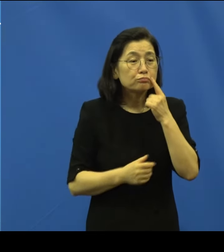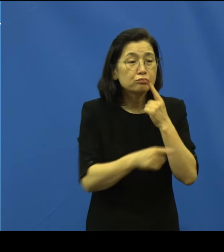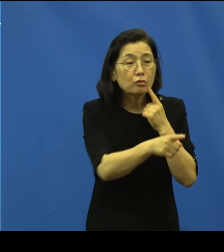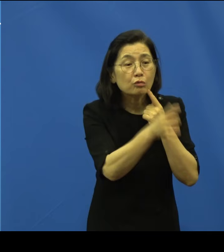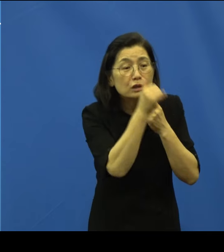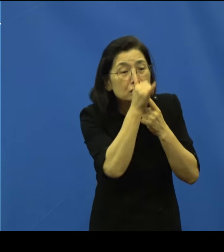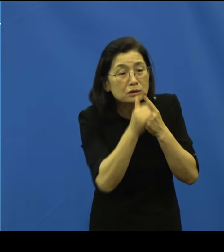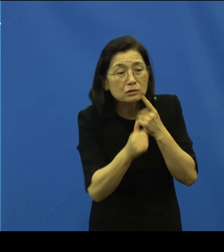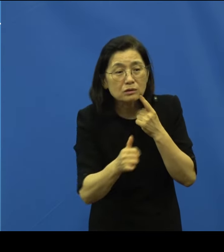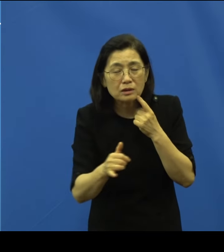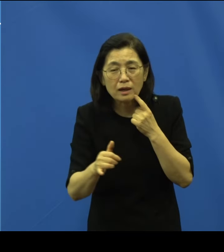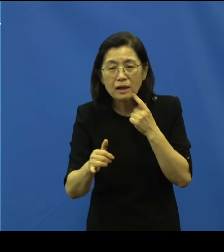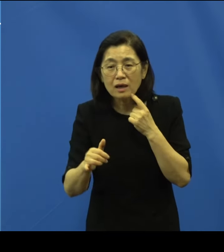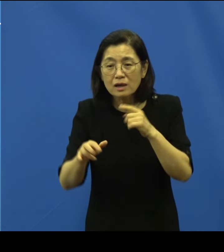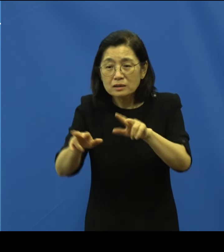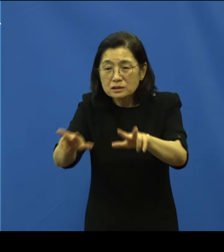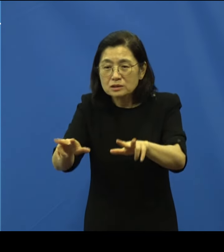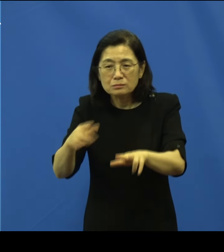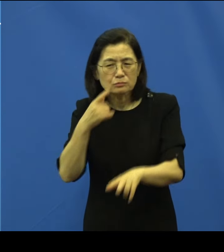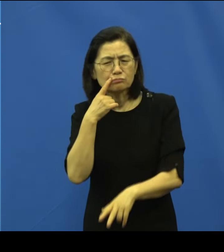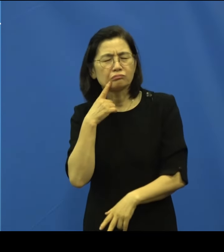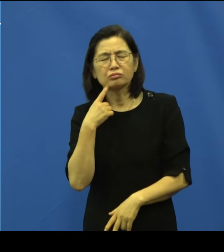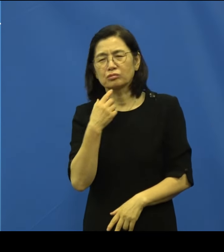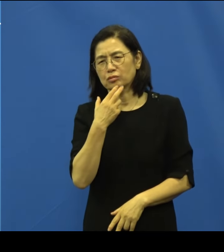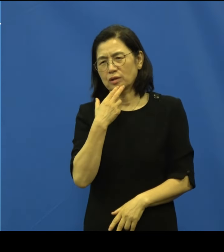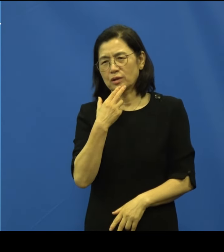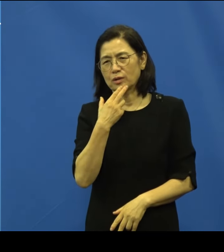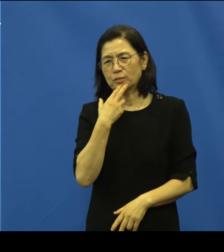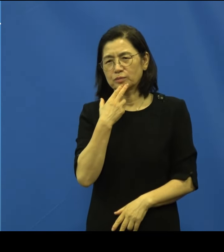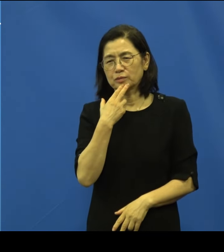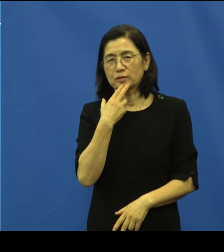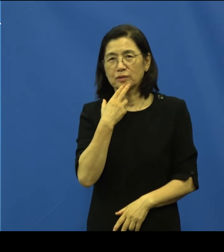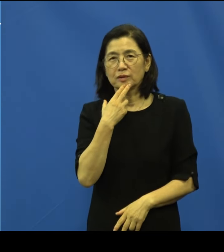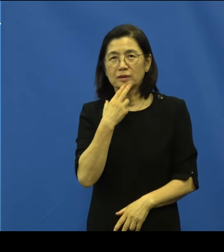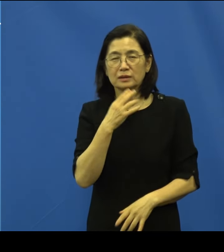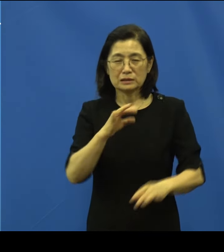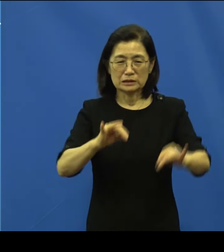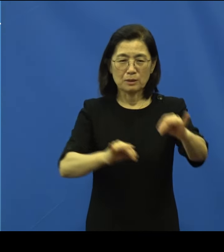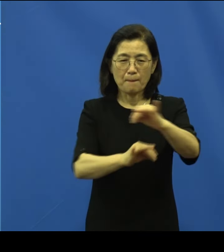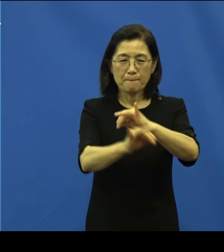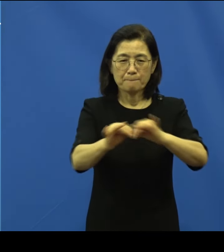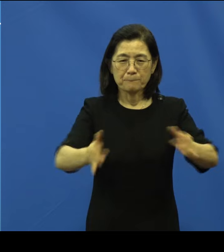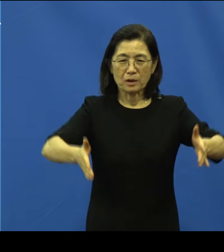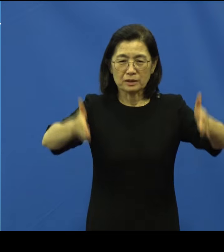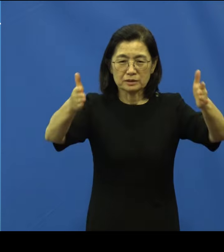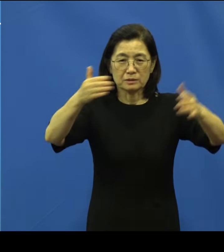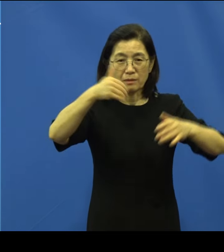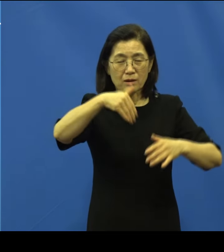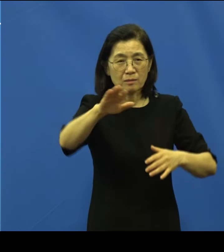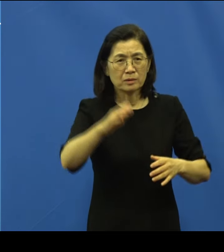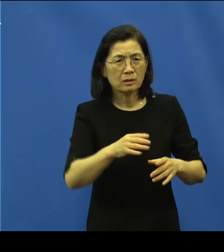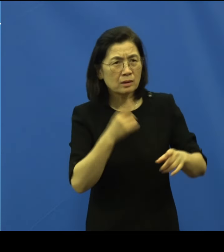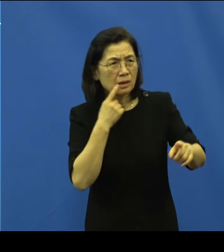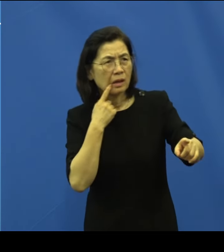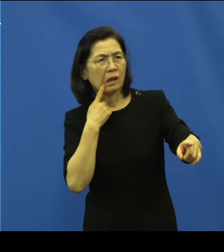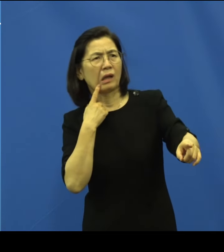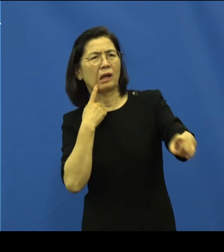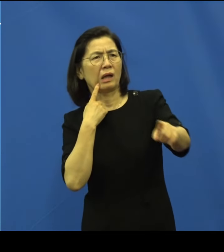바뀌었어요. 눈이 바뀌니까 전에는 뭐 이렇게 백화점에 가면 막 부러웠는데 하고